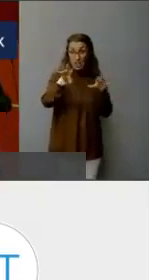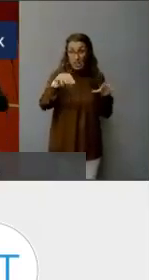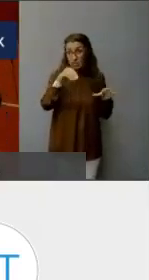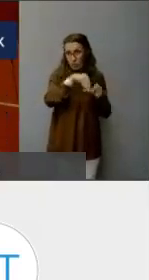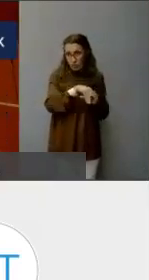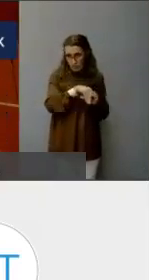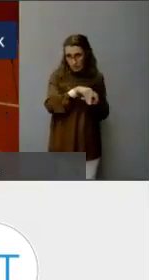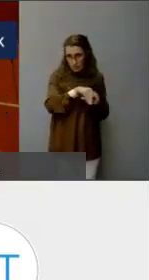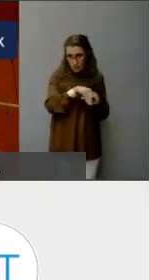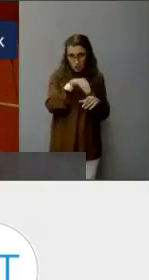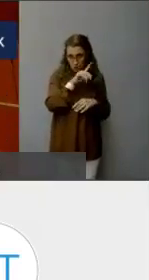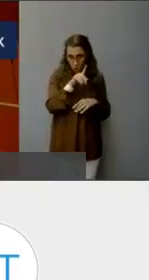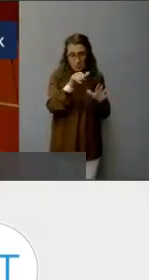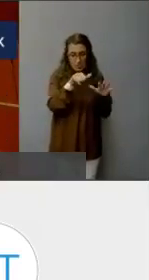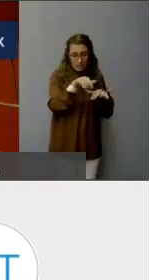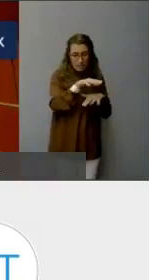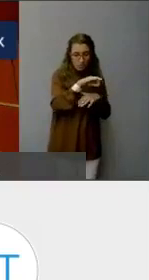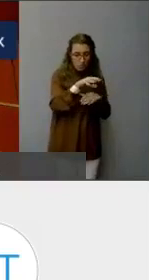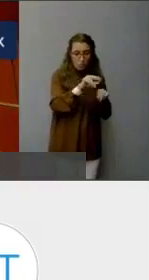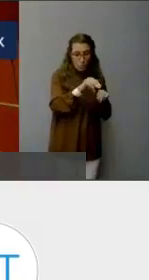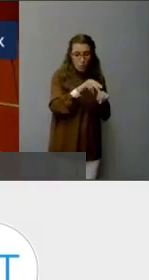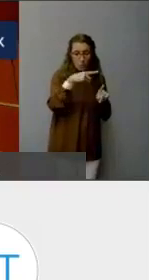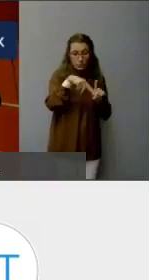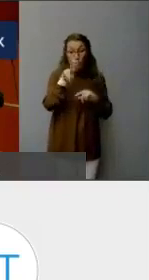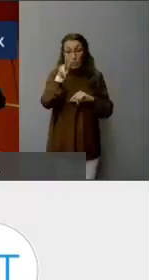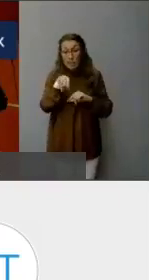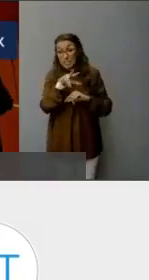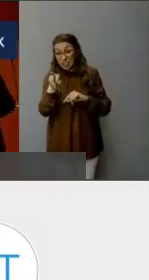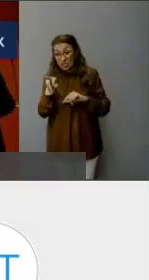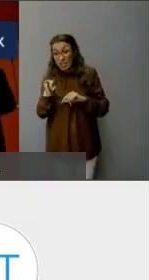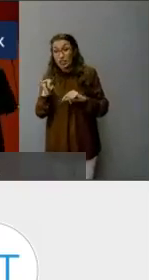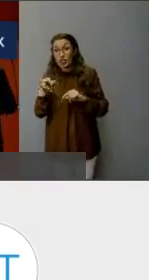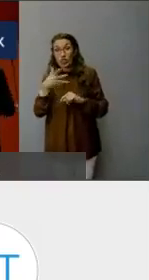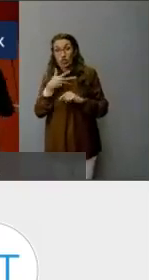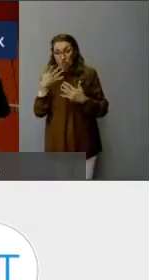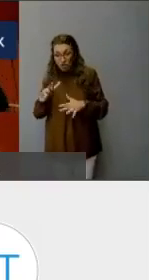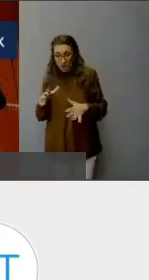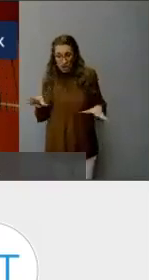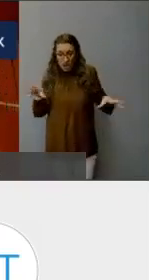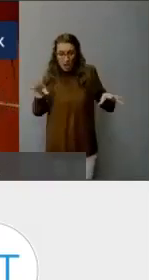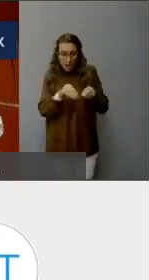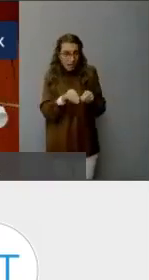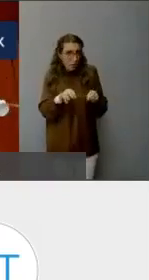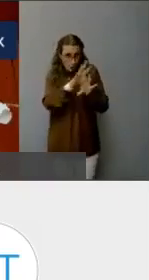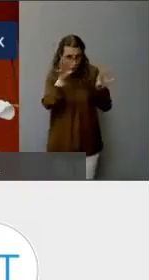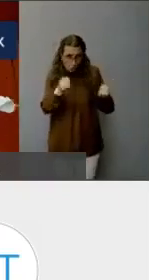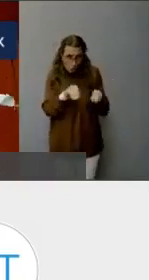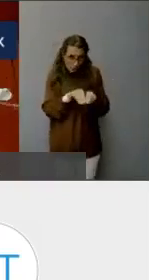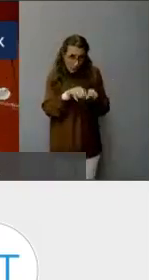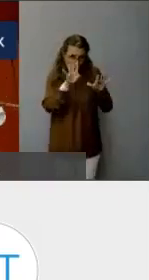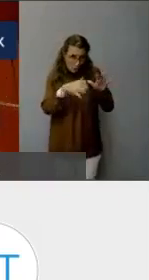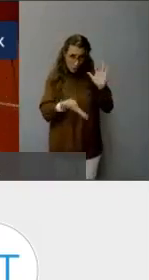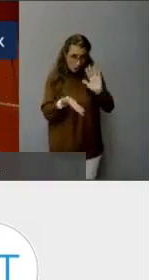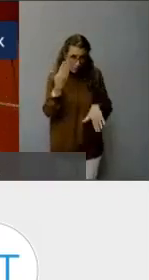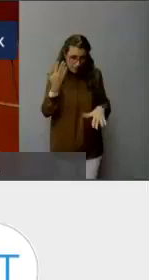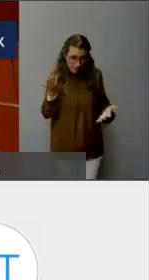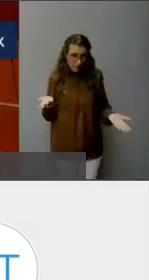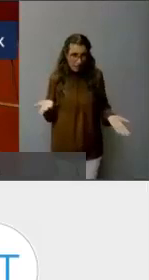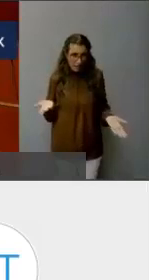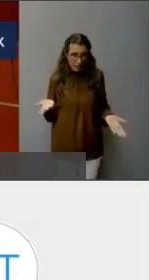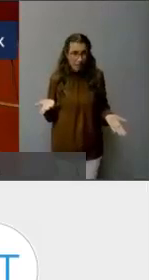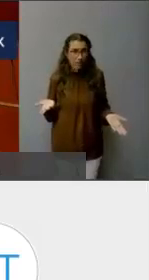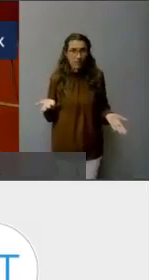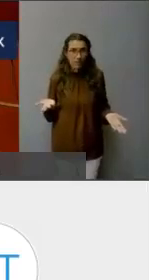2.835 esistenti e se no alla fine finisce che noi diamo 6.500 metri quadri ma presidenza vediamola